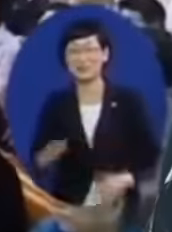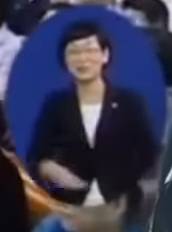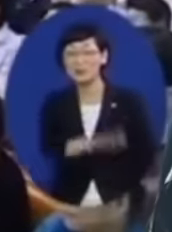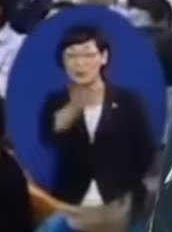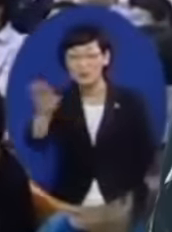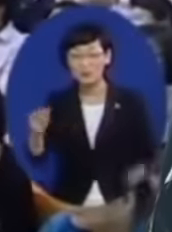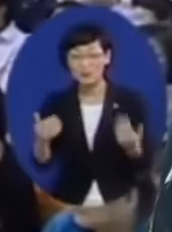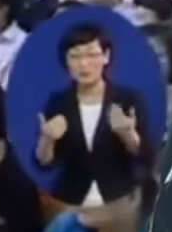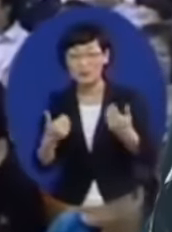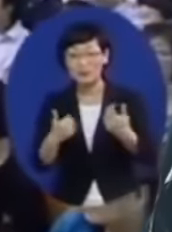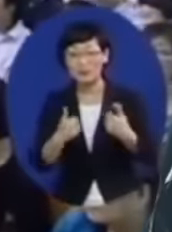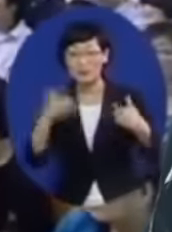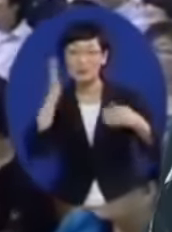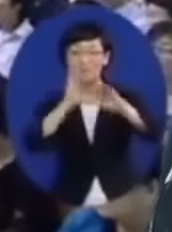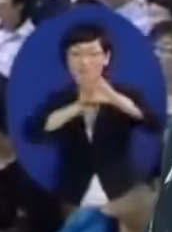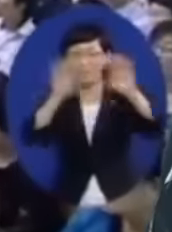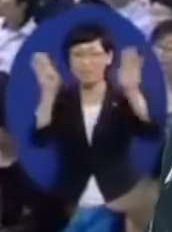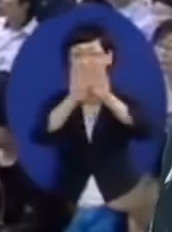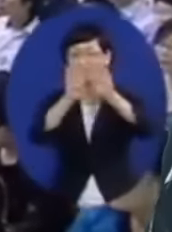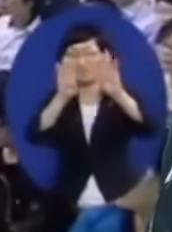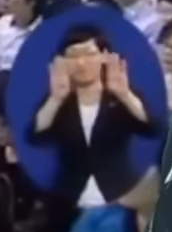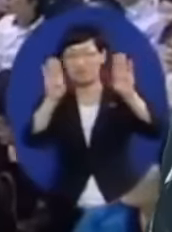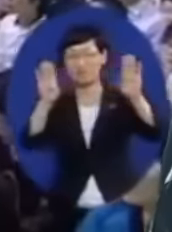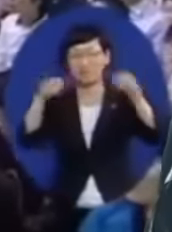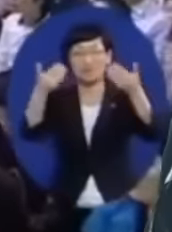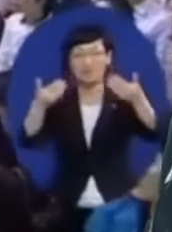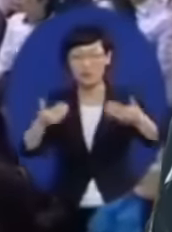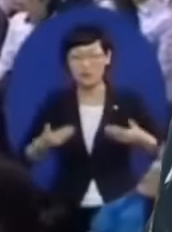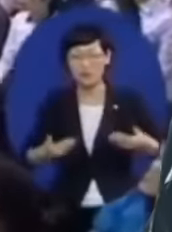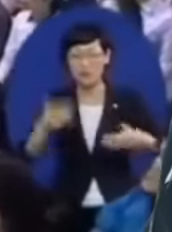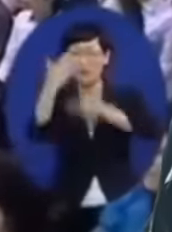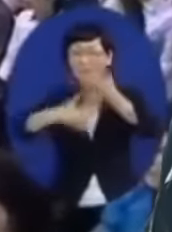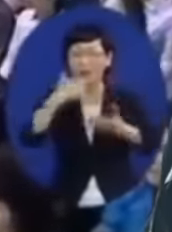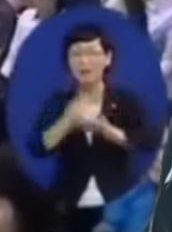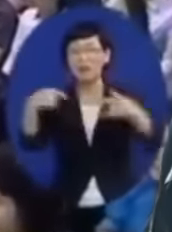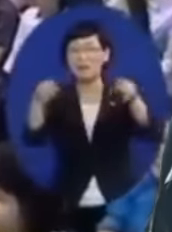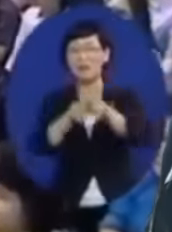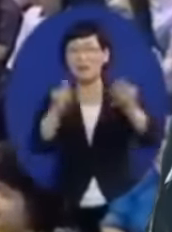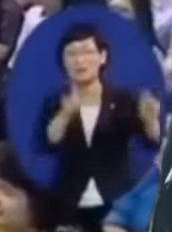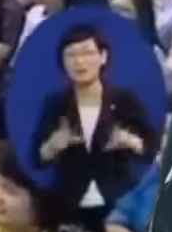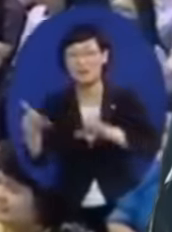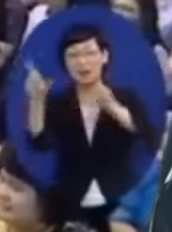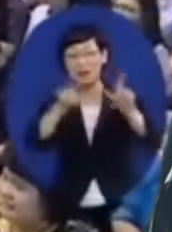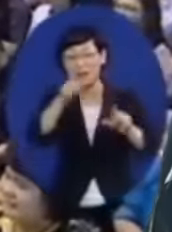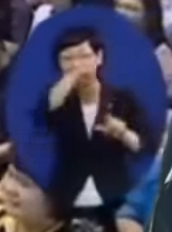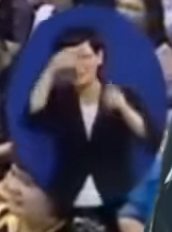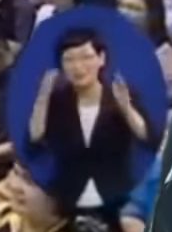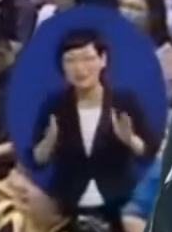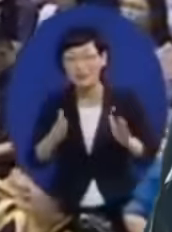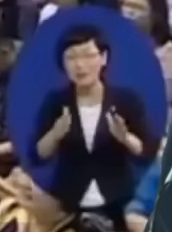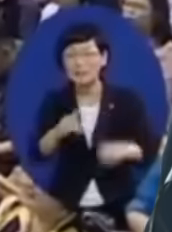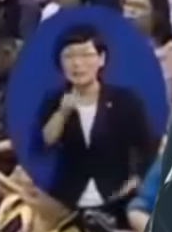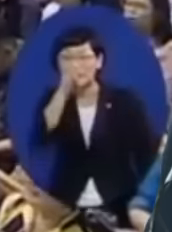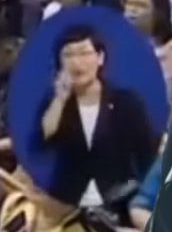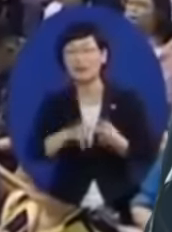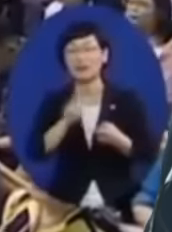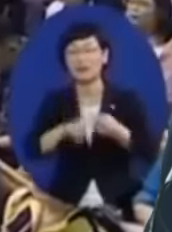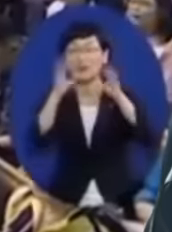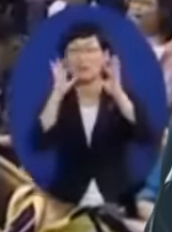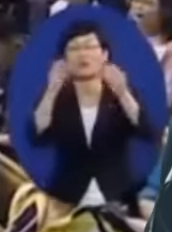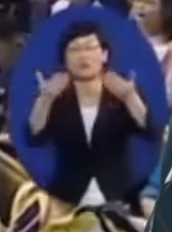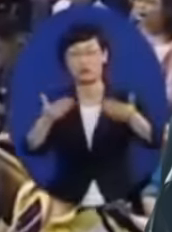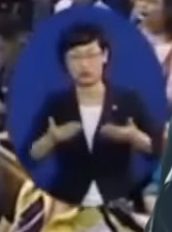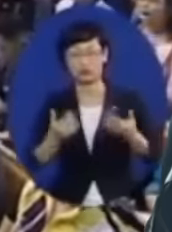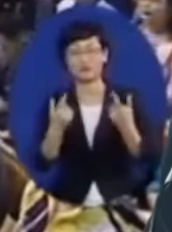우리에게 하늘 문을 여시고 하나님과 함께 사는 인생이 있다는 것을 보여주시는